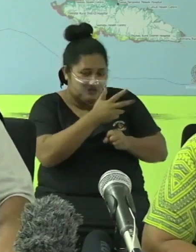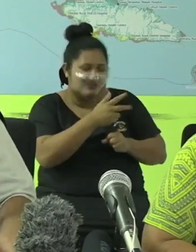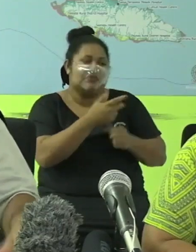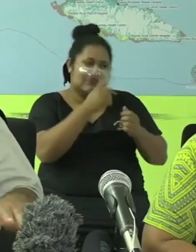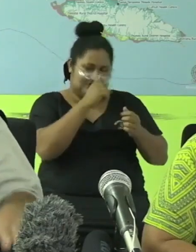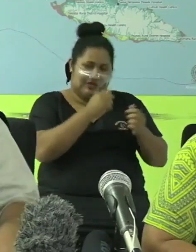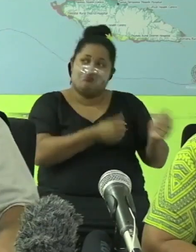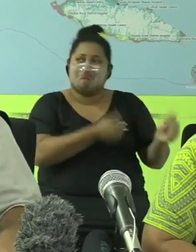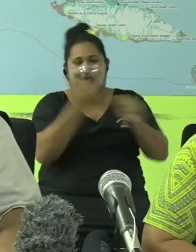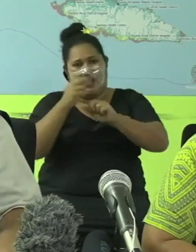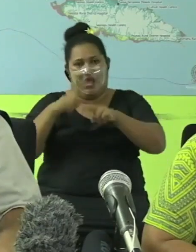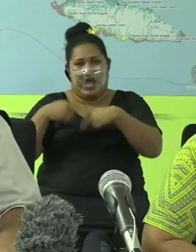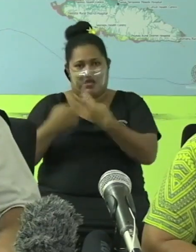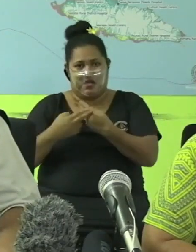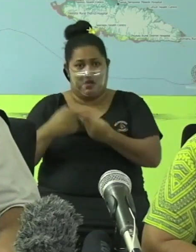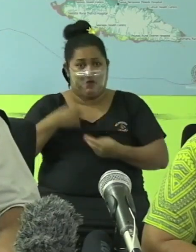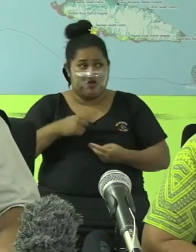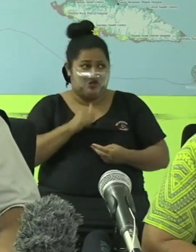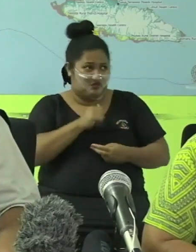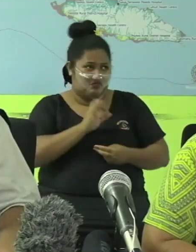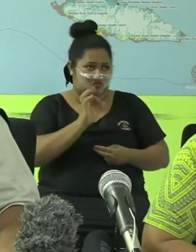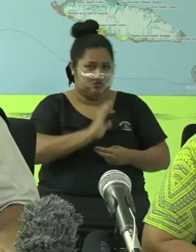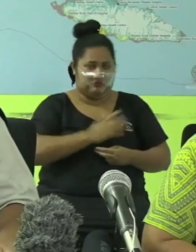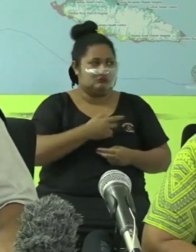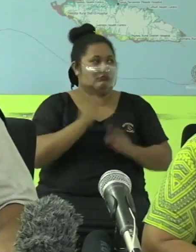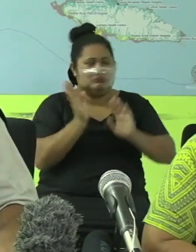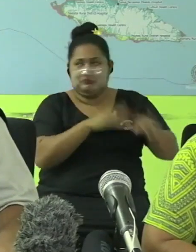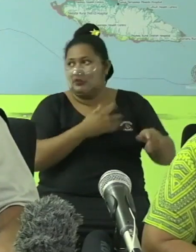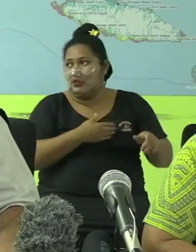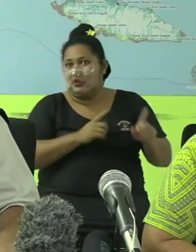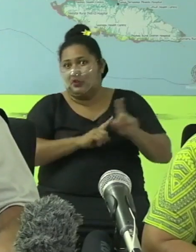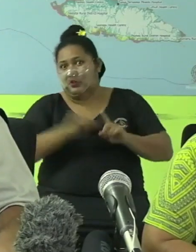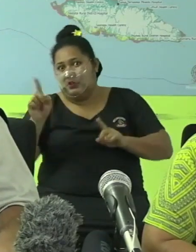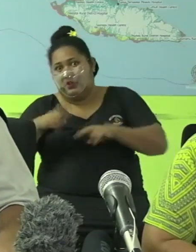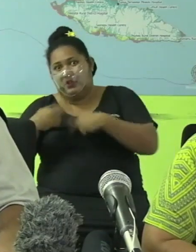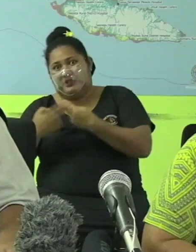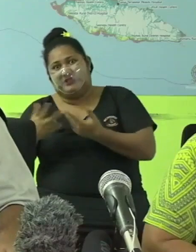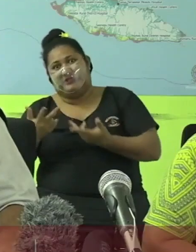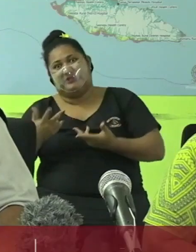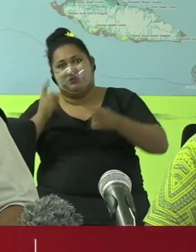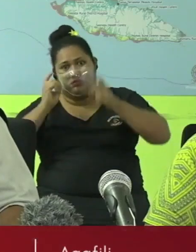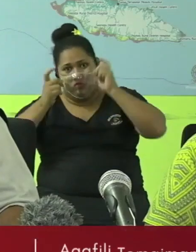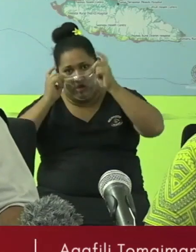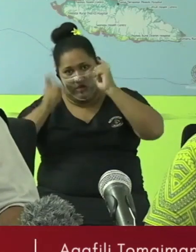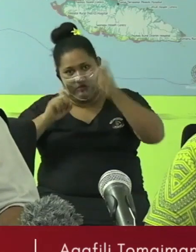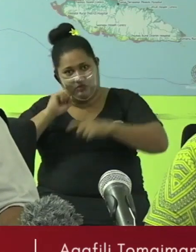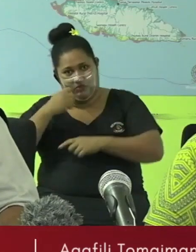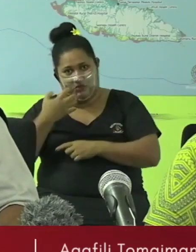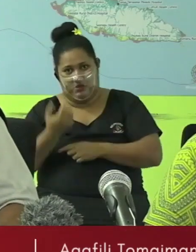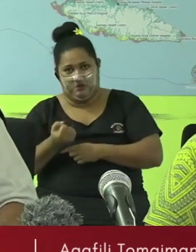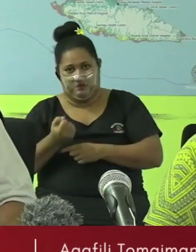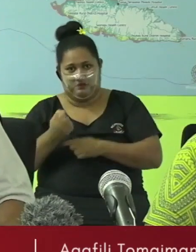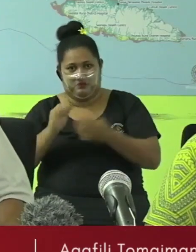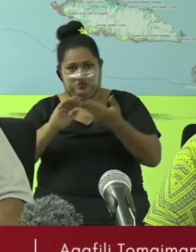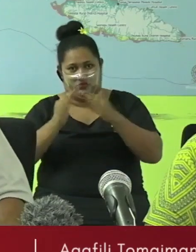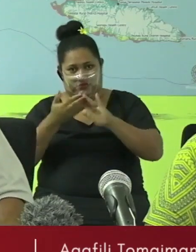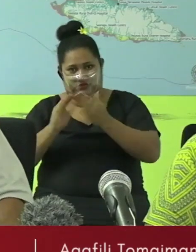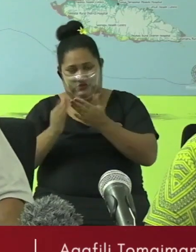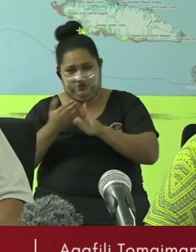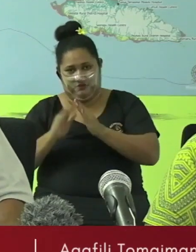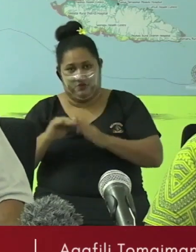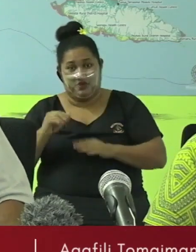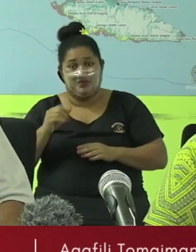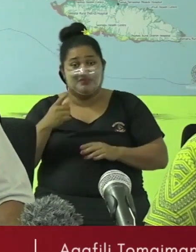no o toi lor community o leo e ia tātou local cases e 5 leo whapopo leo atoi